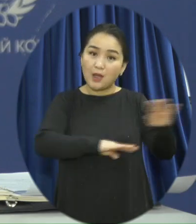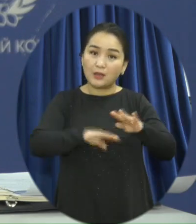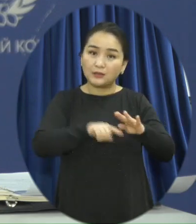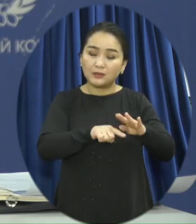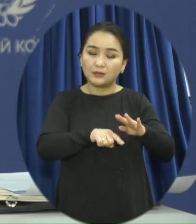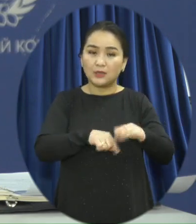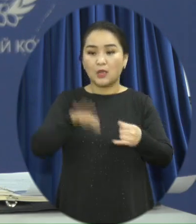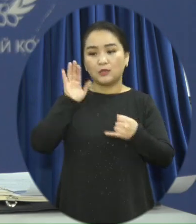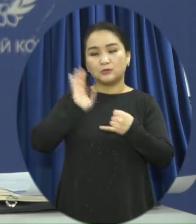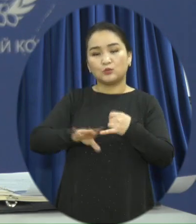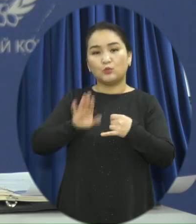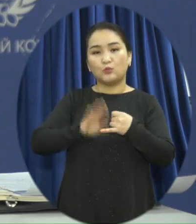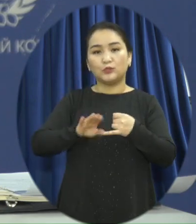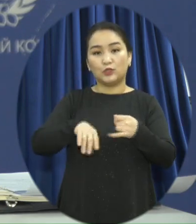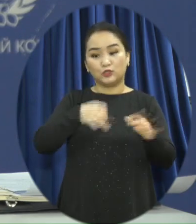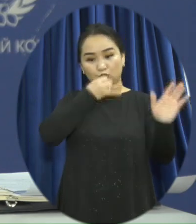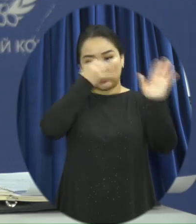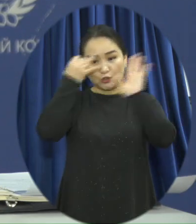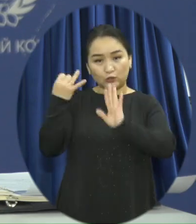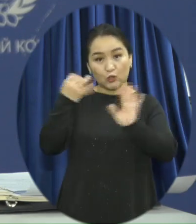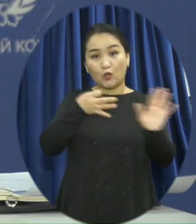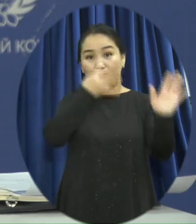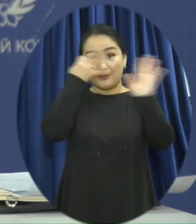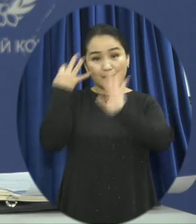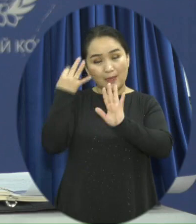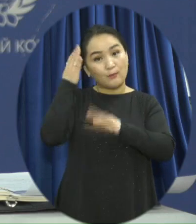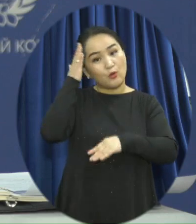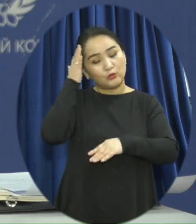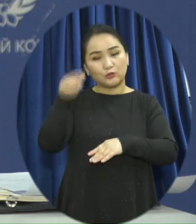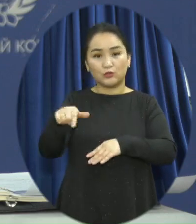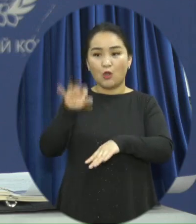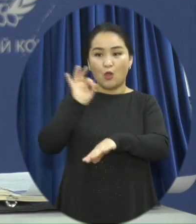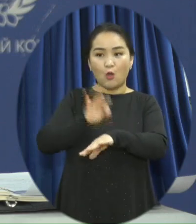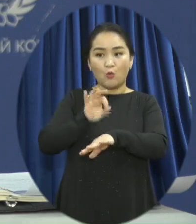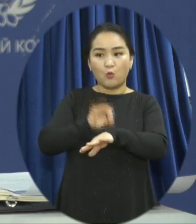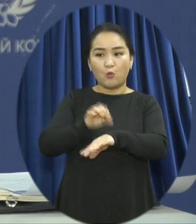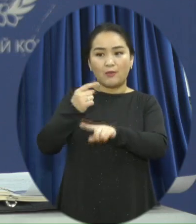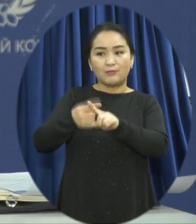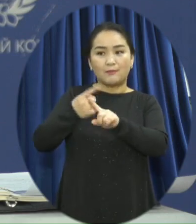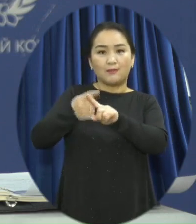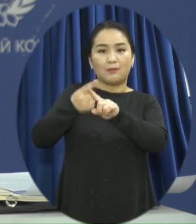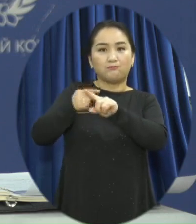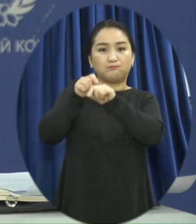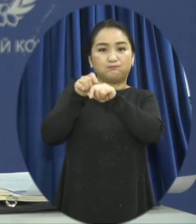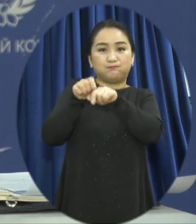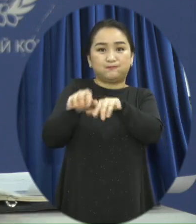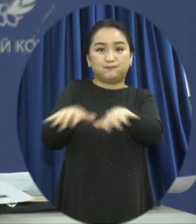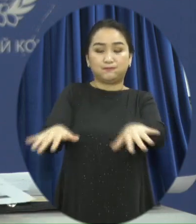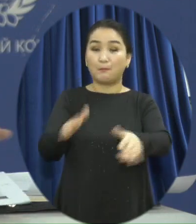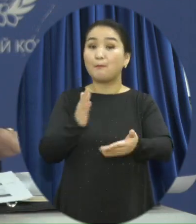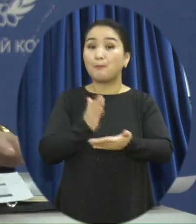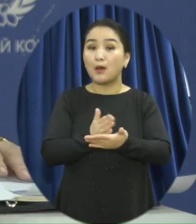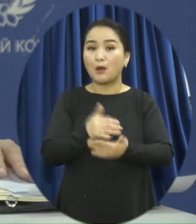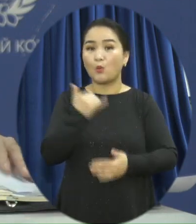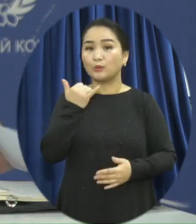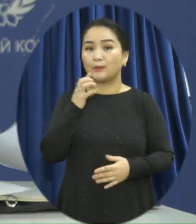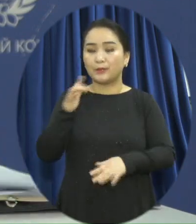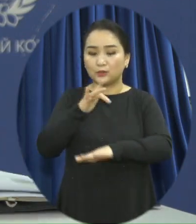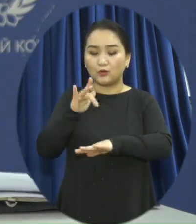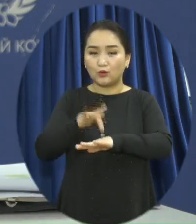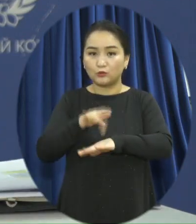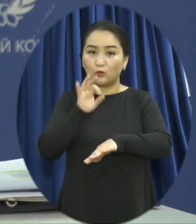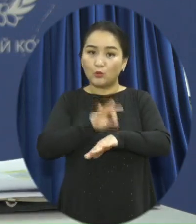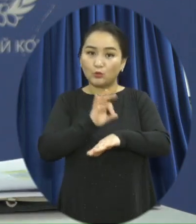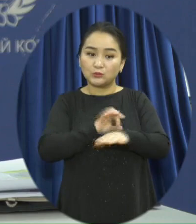за сүүлийн одоо 7-8 хоногт бол нэлээд одоо халдвар тархаж ирж байна. За энэ нь бол Улаанбаатар хотод гарсан